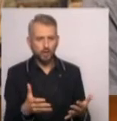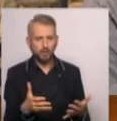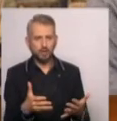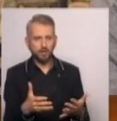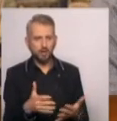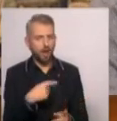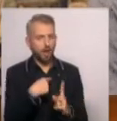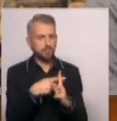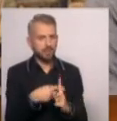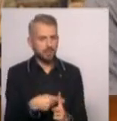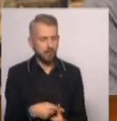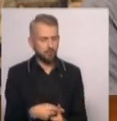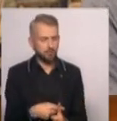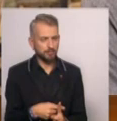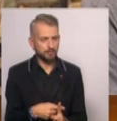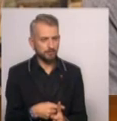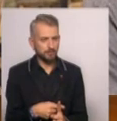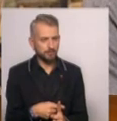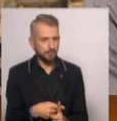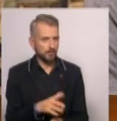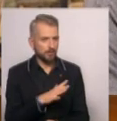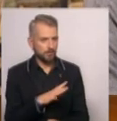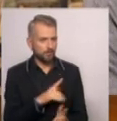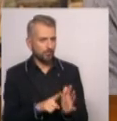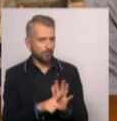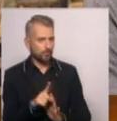велоінфраструктури Амстердаму припадає на